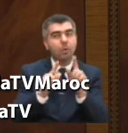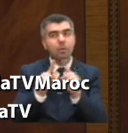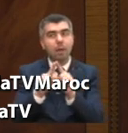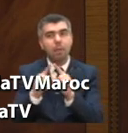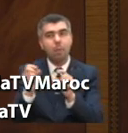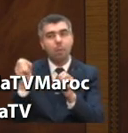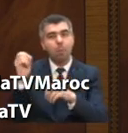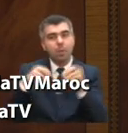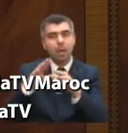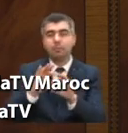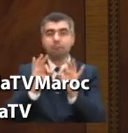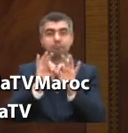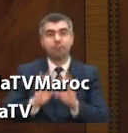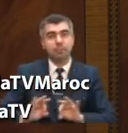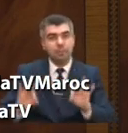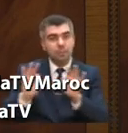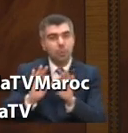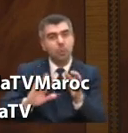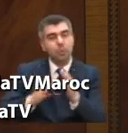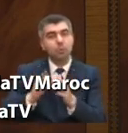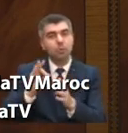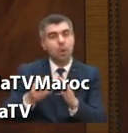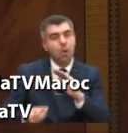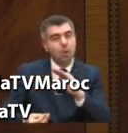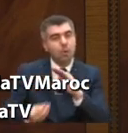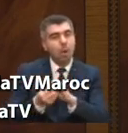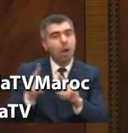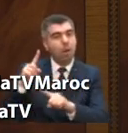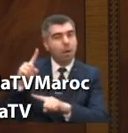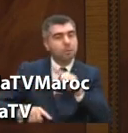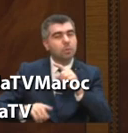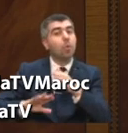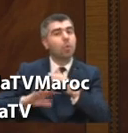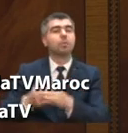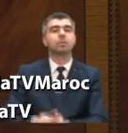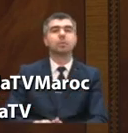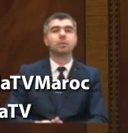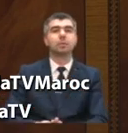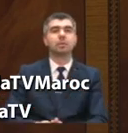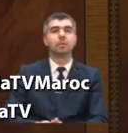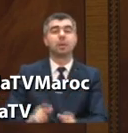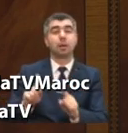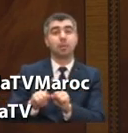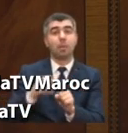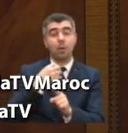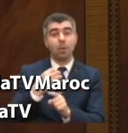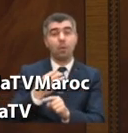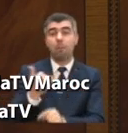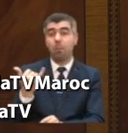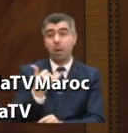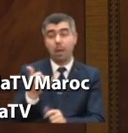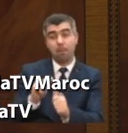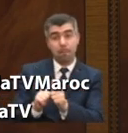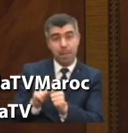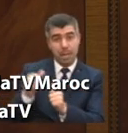المعاملات والروتين الإداري المنتج لظروف الرشوة والفساد. إلا أن هذا البعد الرقمي طبعا يحتاج إلى إطارين